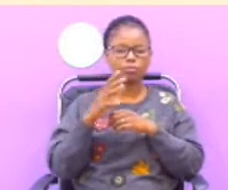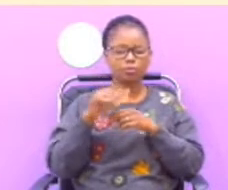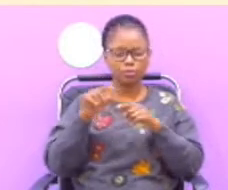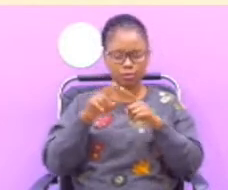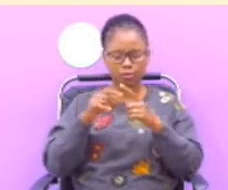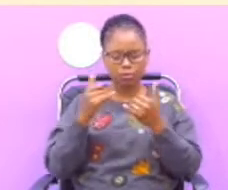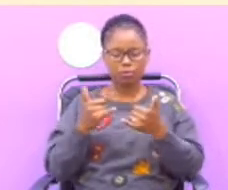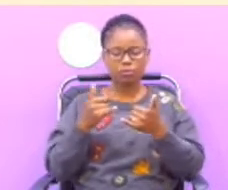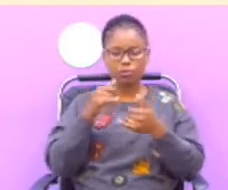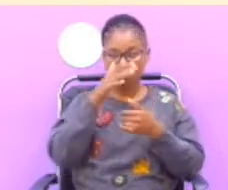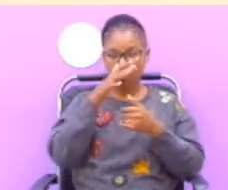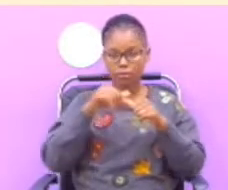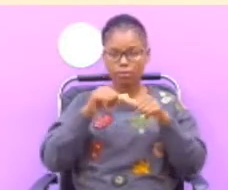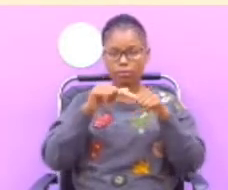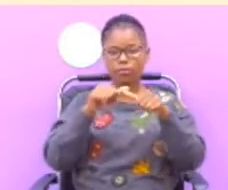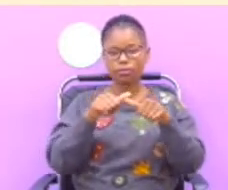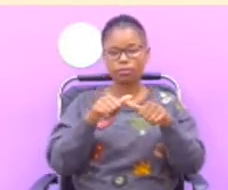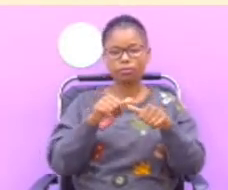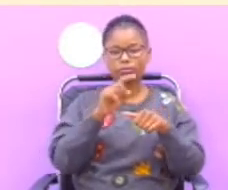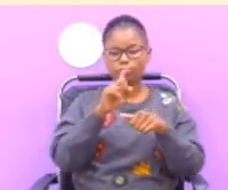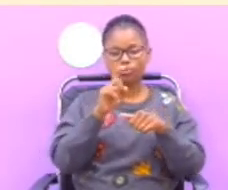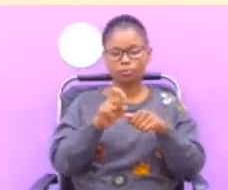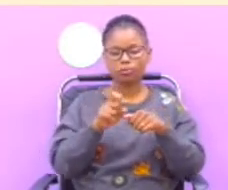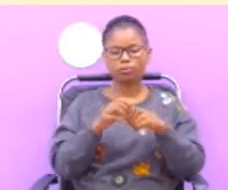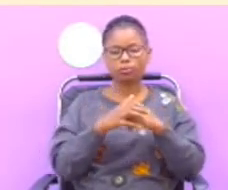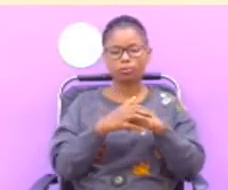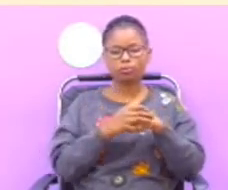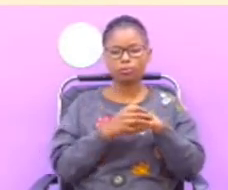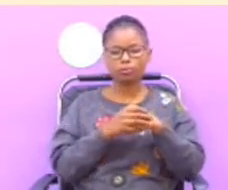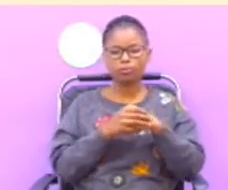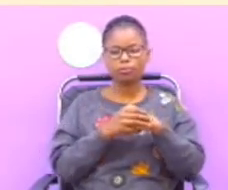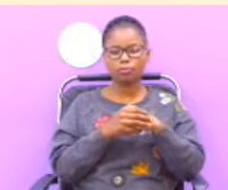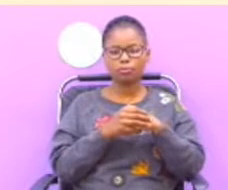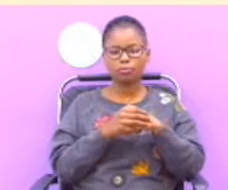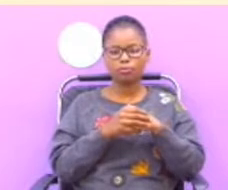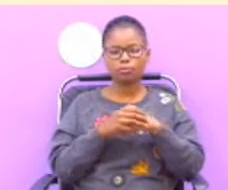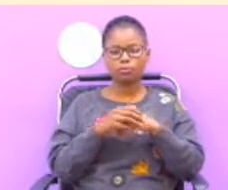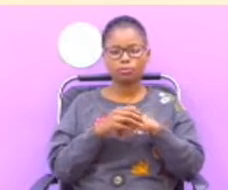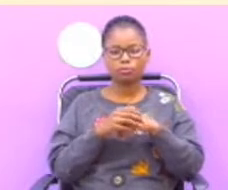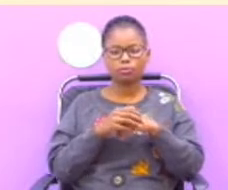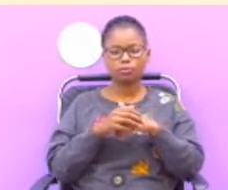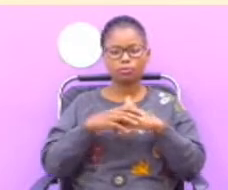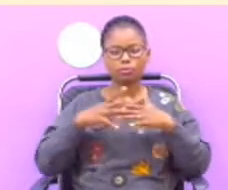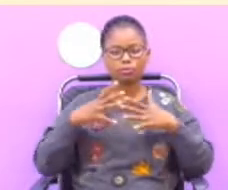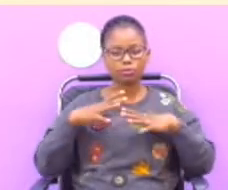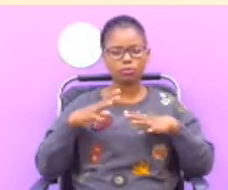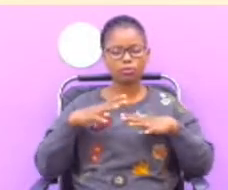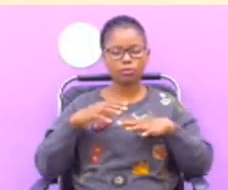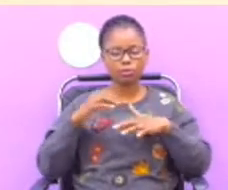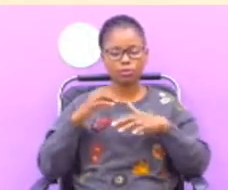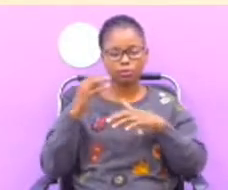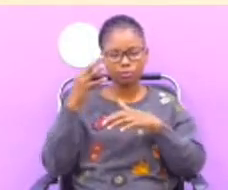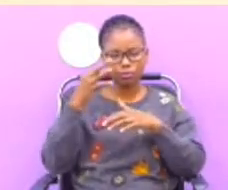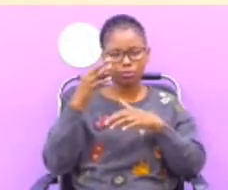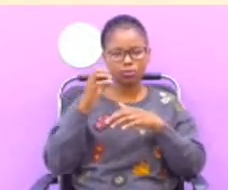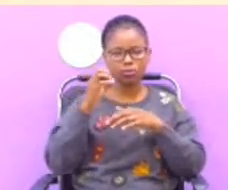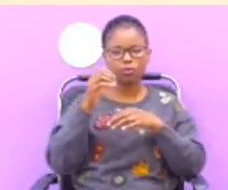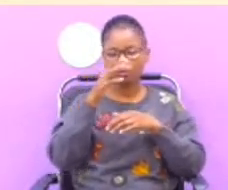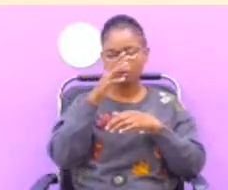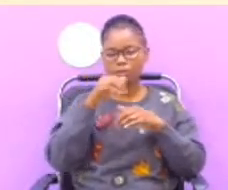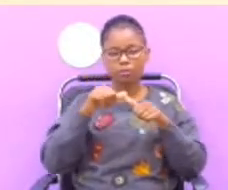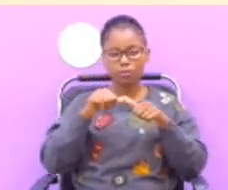ũrahenio bwana asifue sana ona rĩu no ũrahenio nĩ anabii a mathara